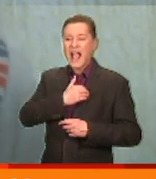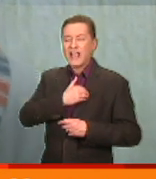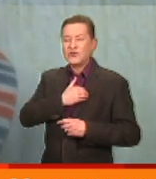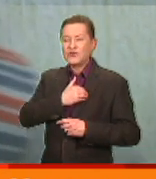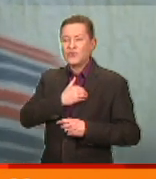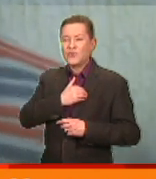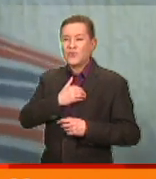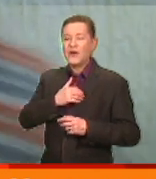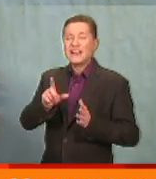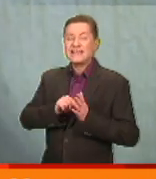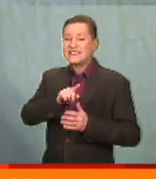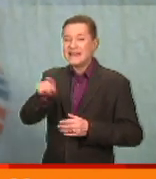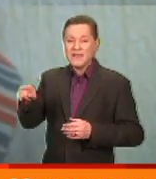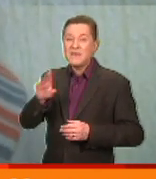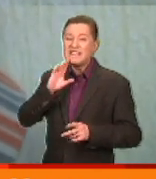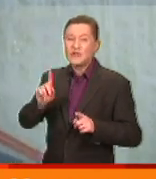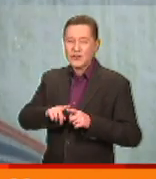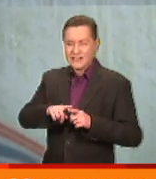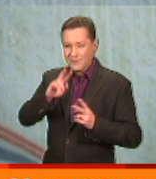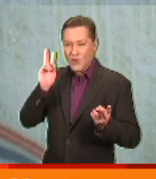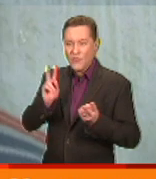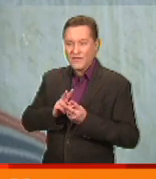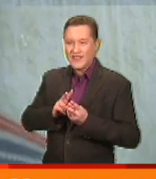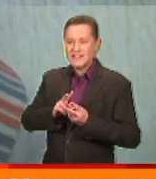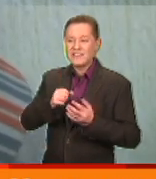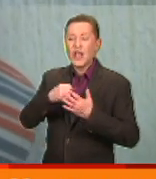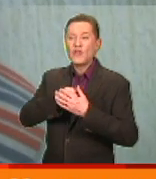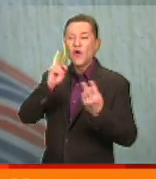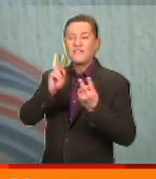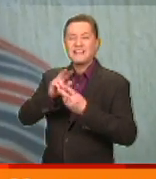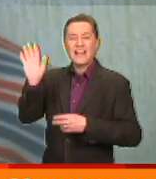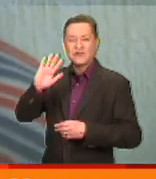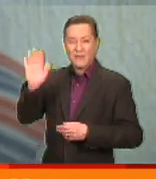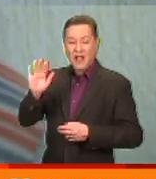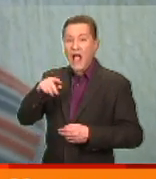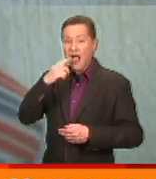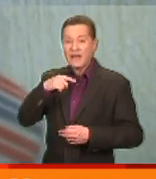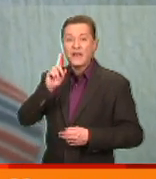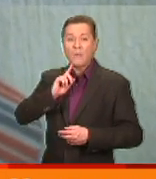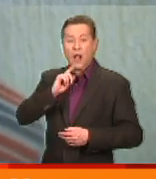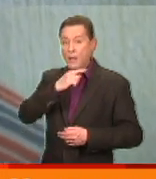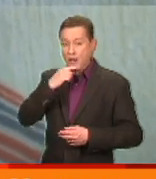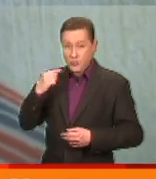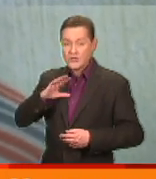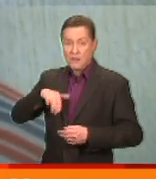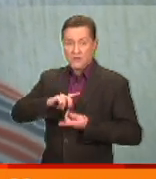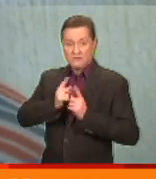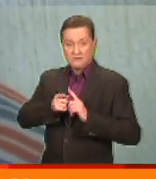побачитися. I want to see you so badly. До зустрічі. Пока. Молодець.